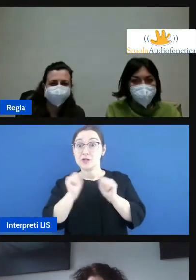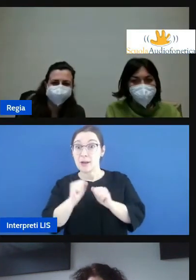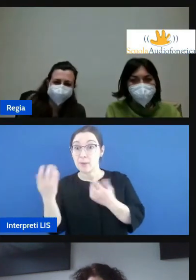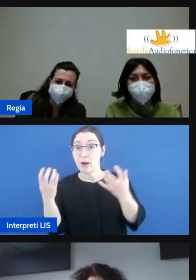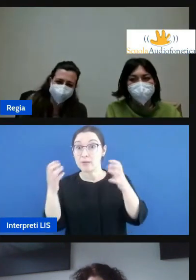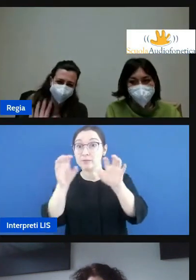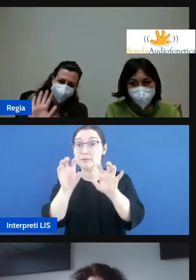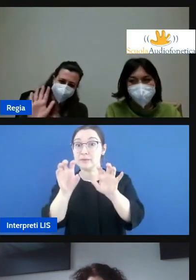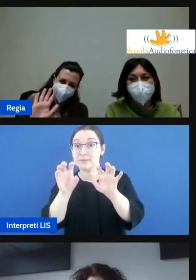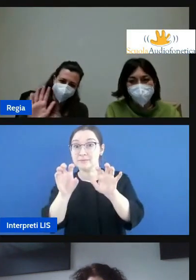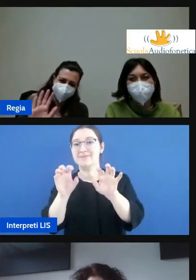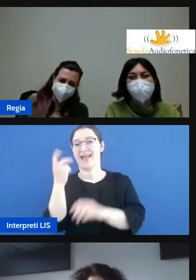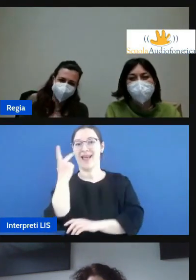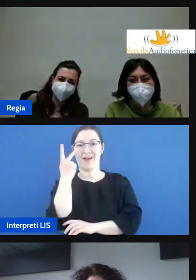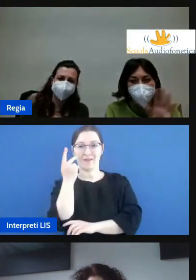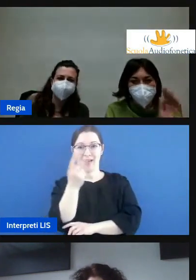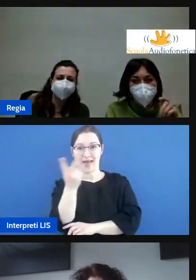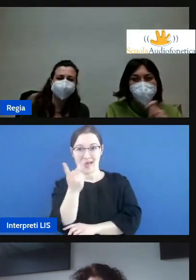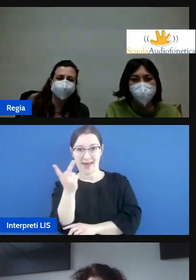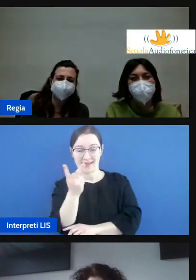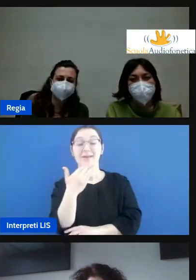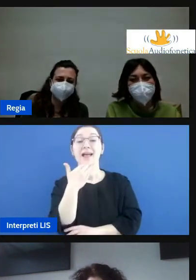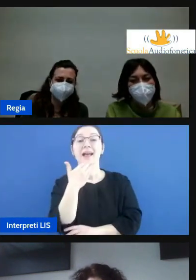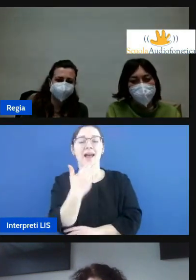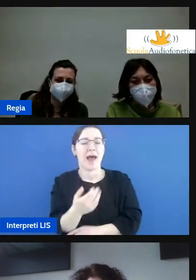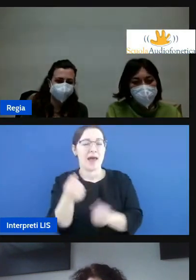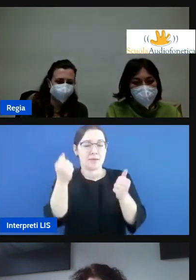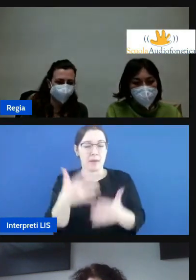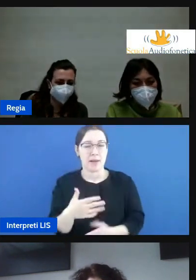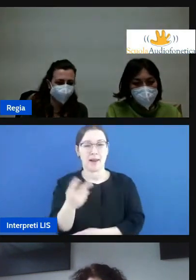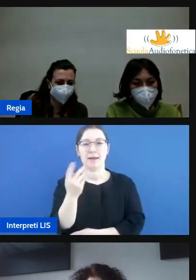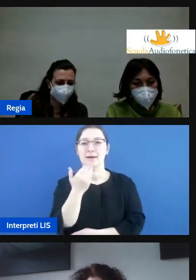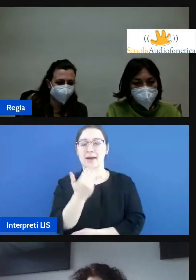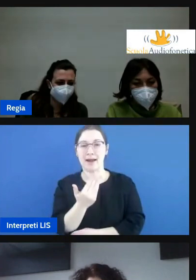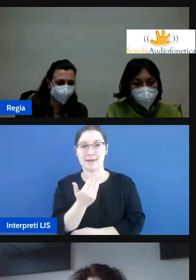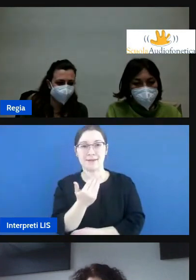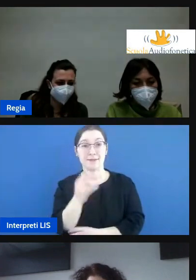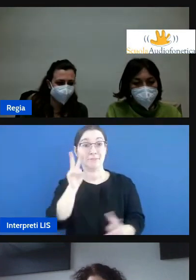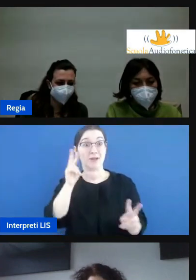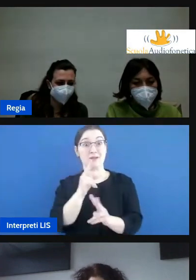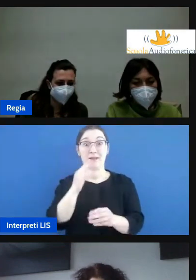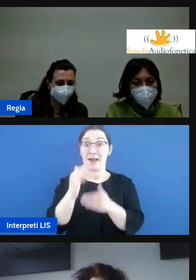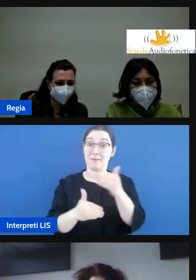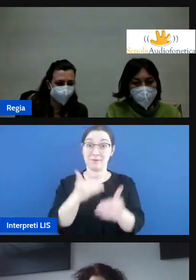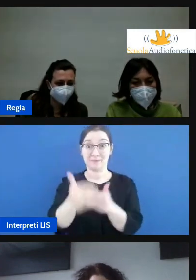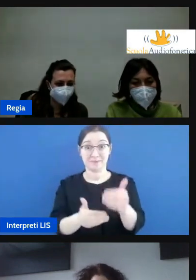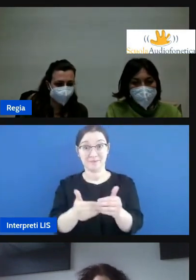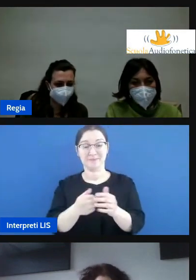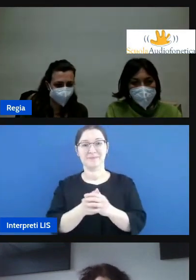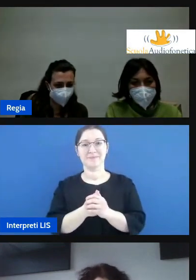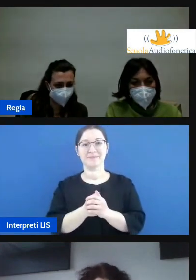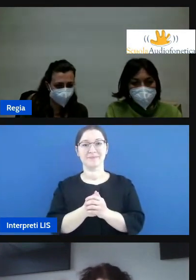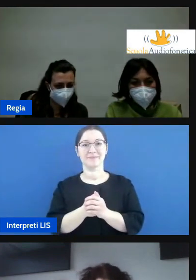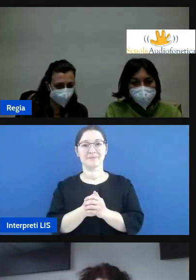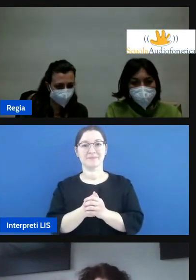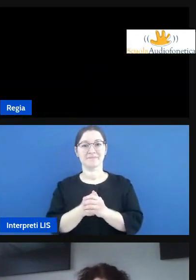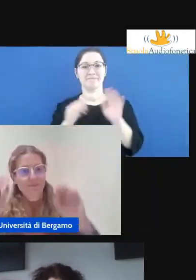salutarle e da vederle grazie infinite e alla prossima grazie